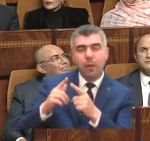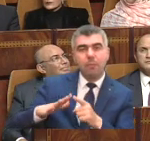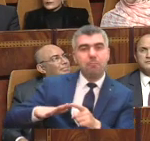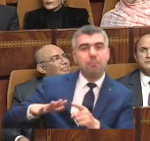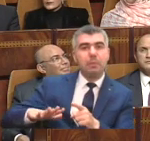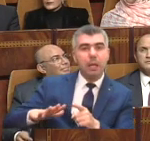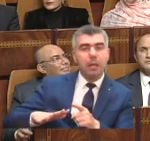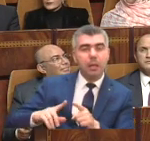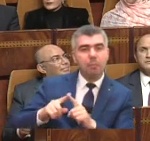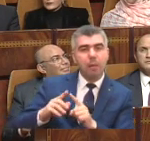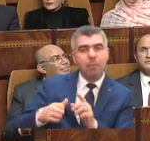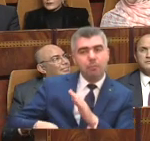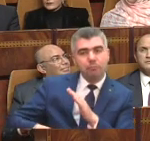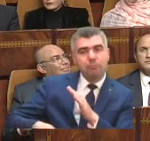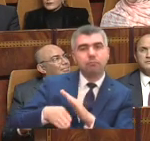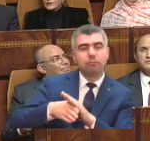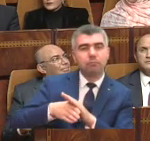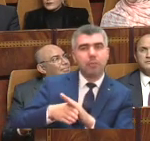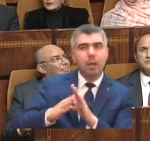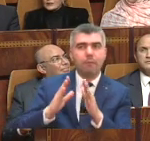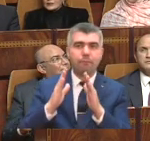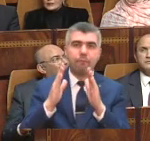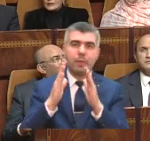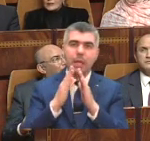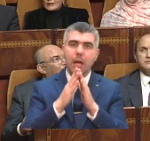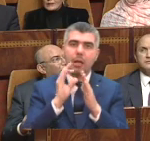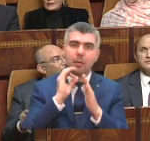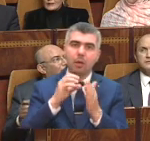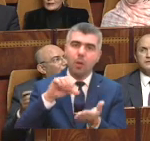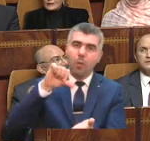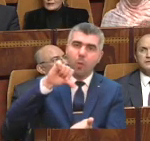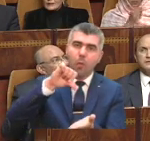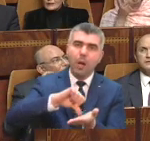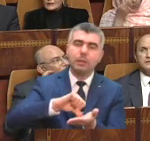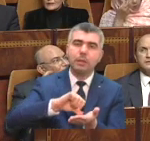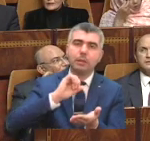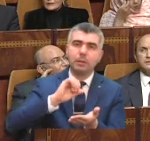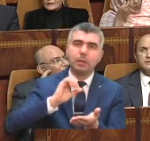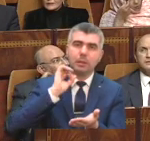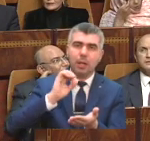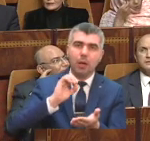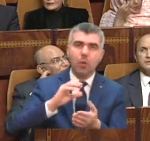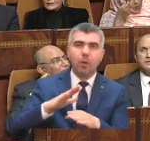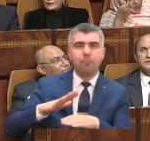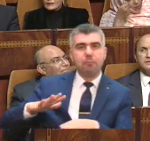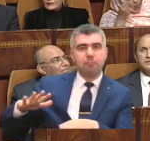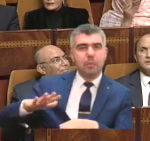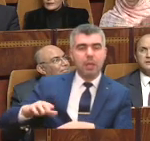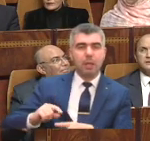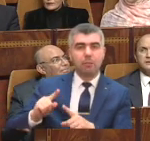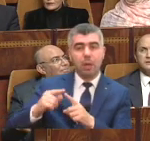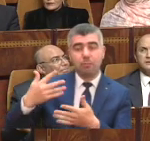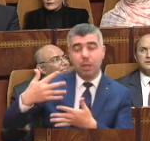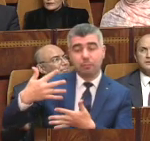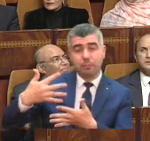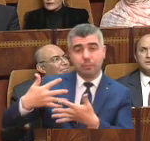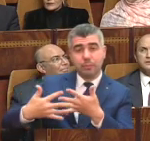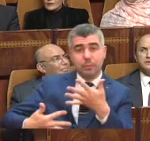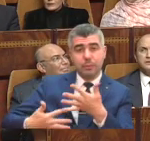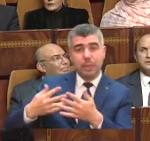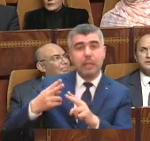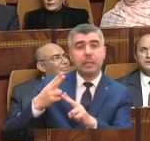تم ترحيلهم إلى دور نواتية وسط المدينة، إلا أن جر لوائح المستفيدين من هذه